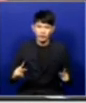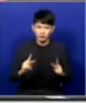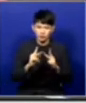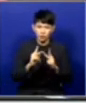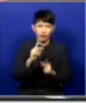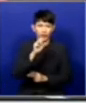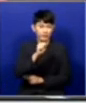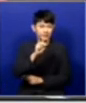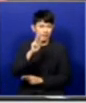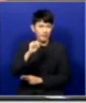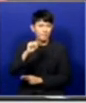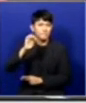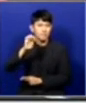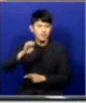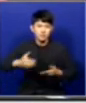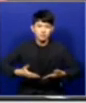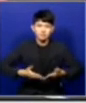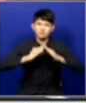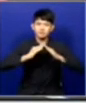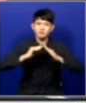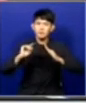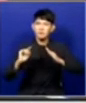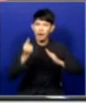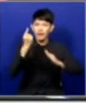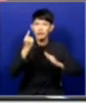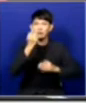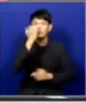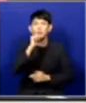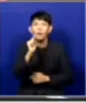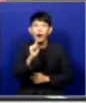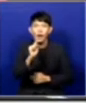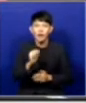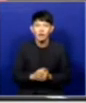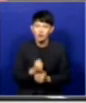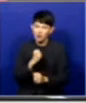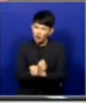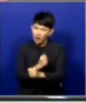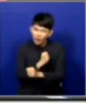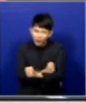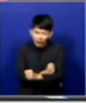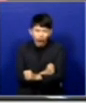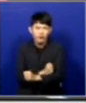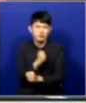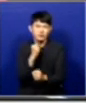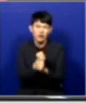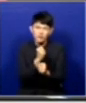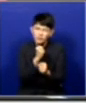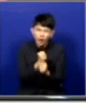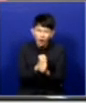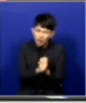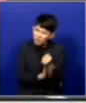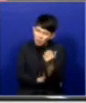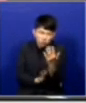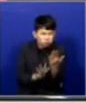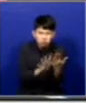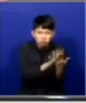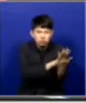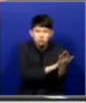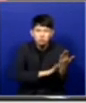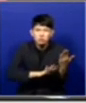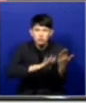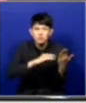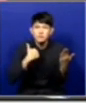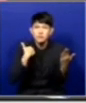าค่ะเพราะนี่คือแรงงานที่กระจายอยู่ทั้งประเทศจะ